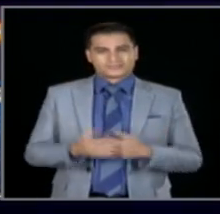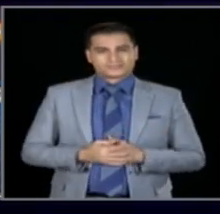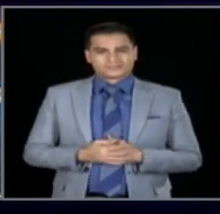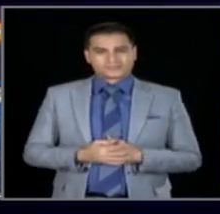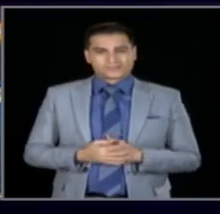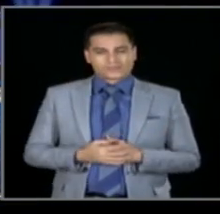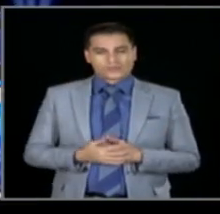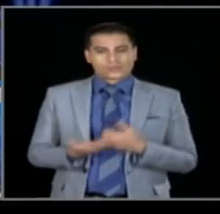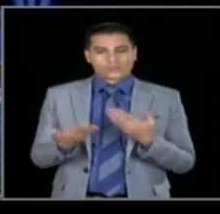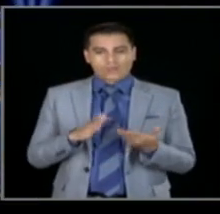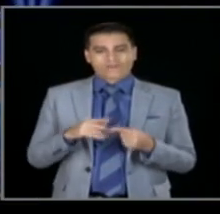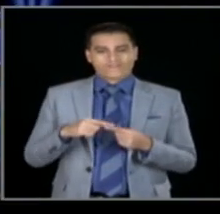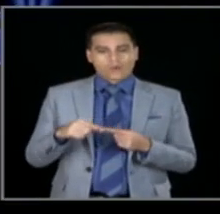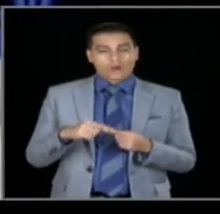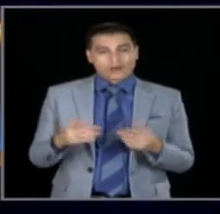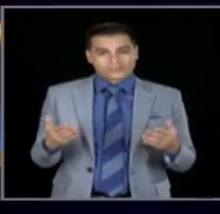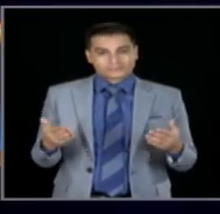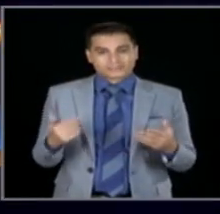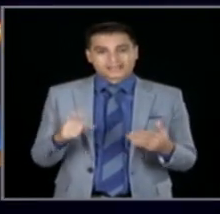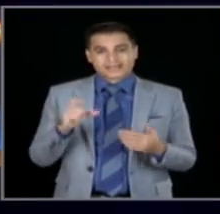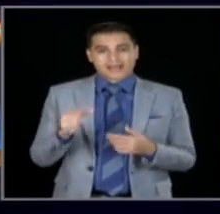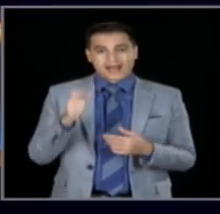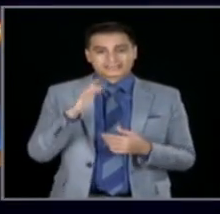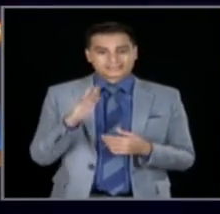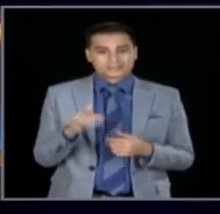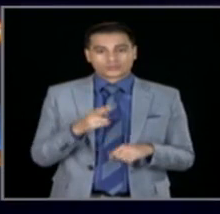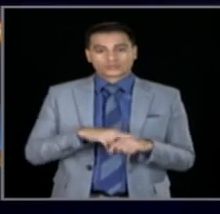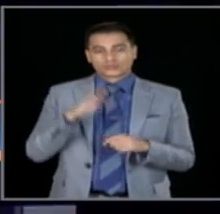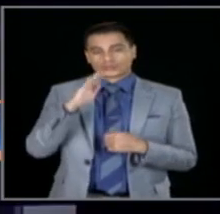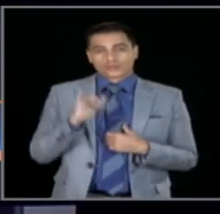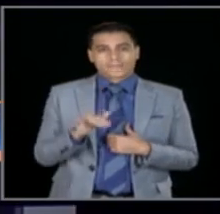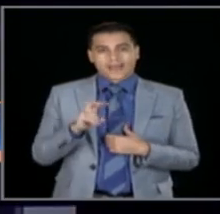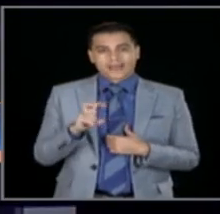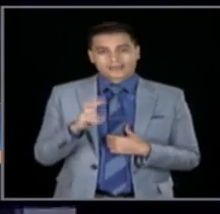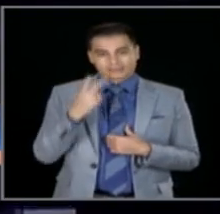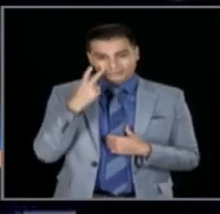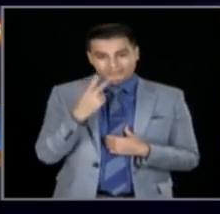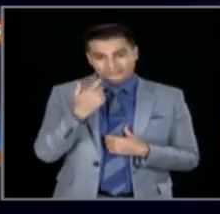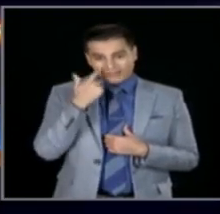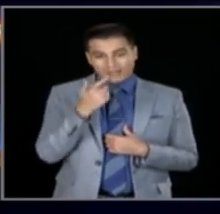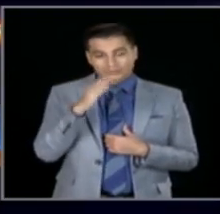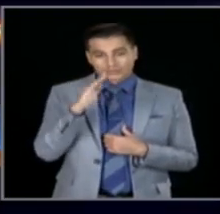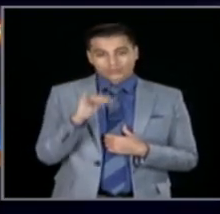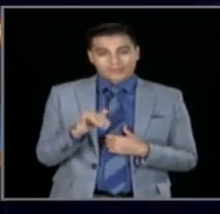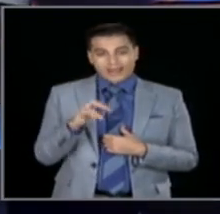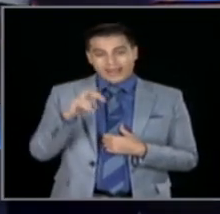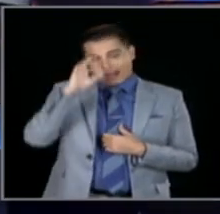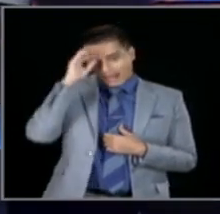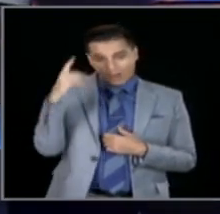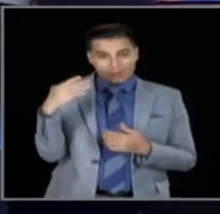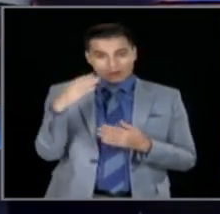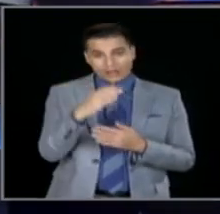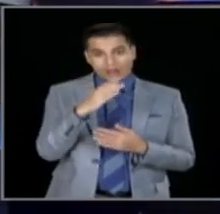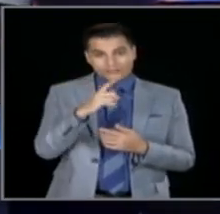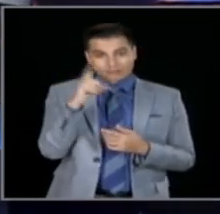وتوفى قريب يعني نانسي وسميه سميه ونانسي خلي بالك يا سميه لو نانسي